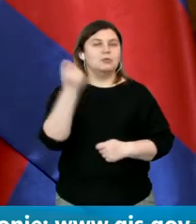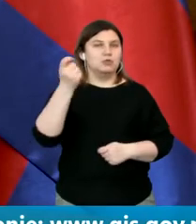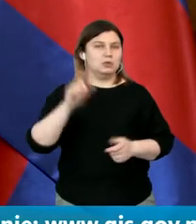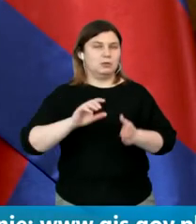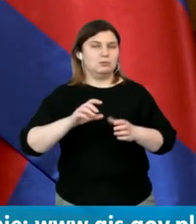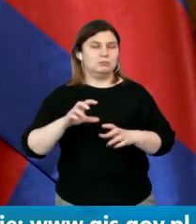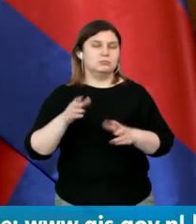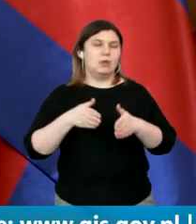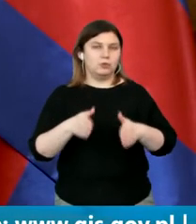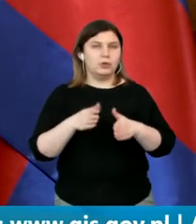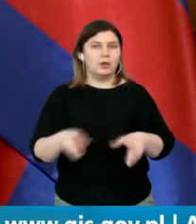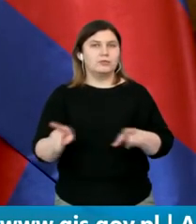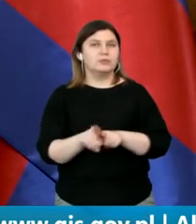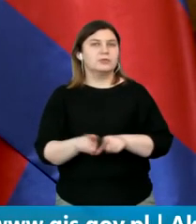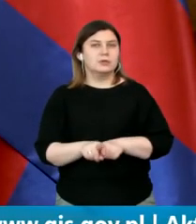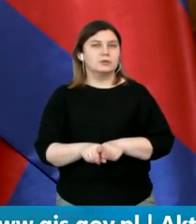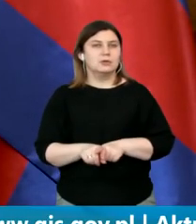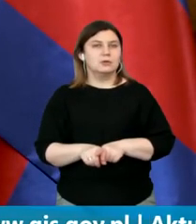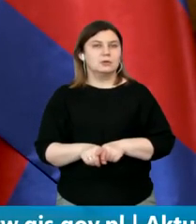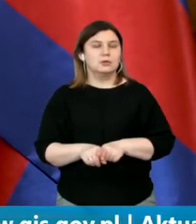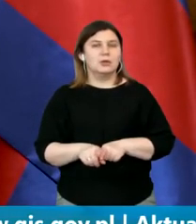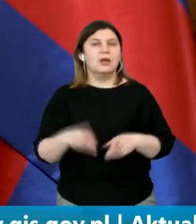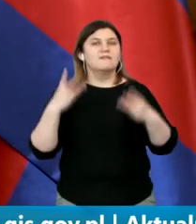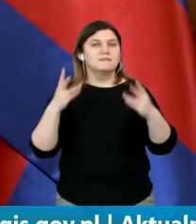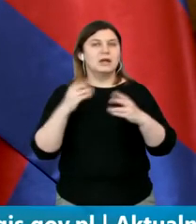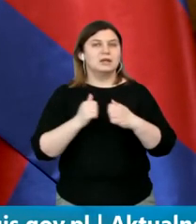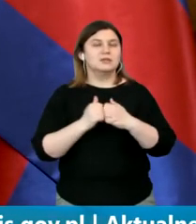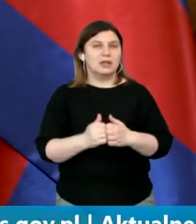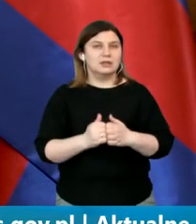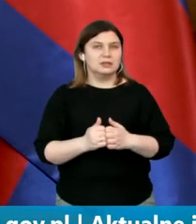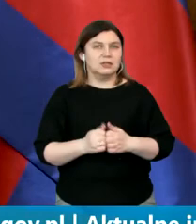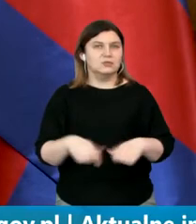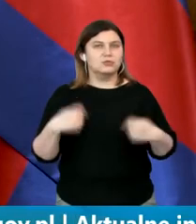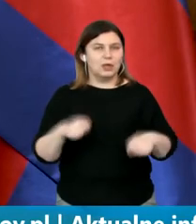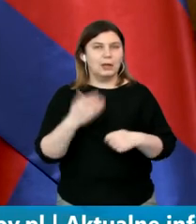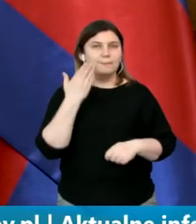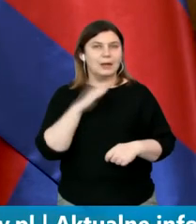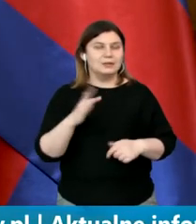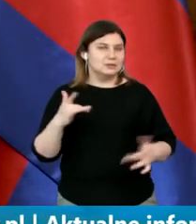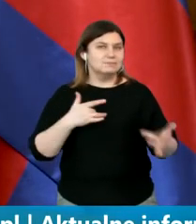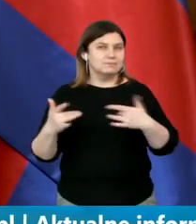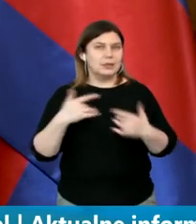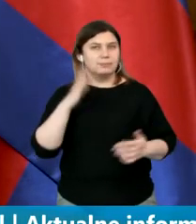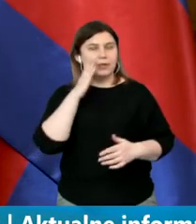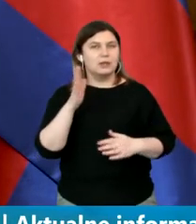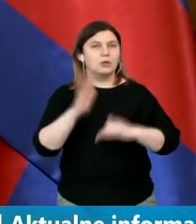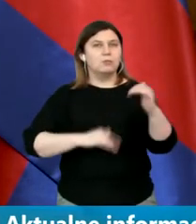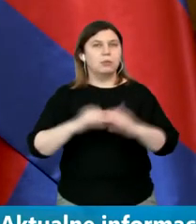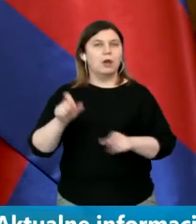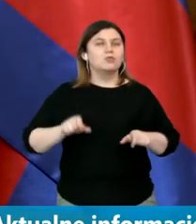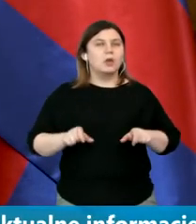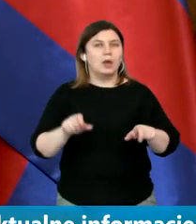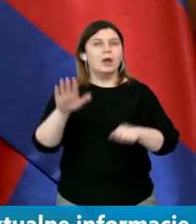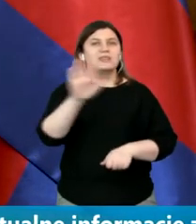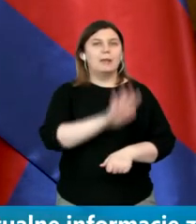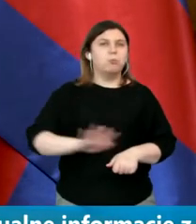drogach. Natomiast oczywiście kluczowe zadanie Szczecina, takie bardzo męczące dla mieszkańców, to jest przebudowa torowiska od